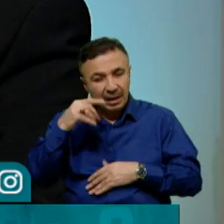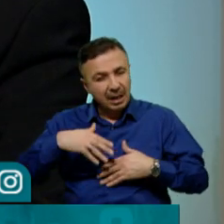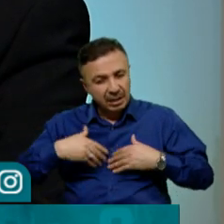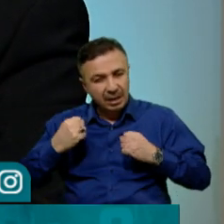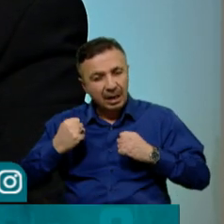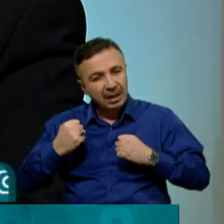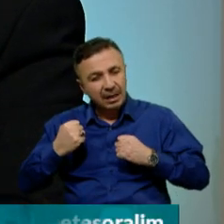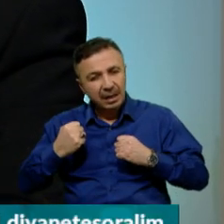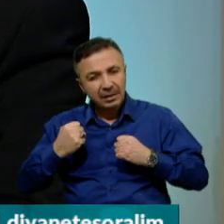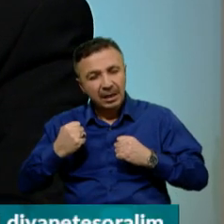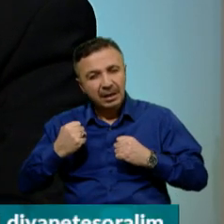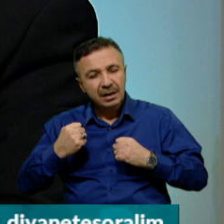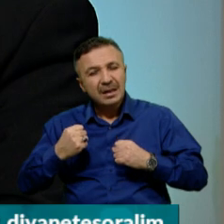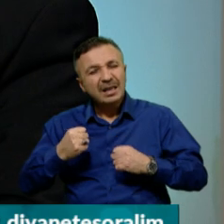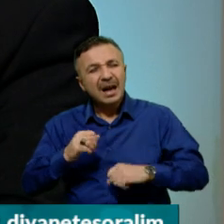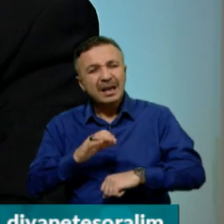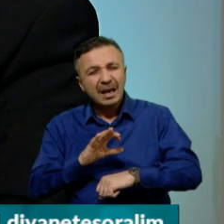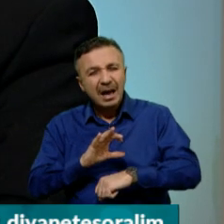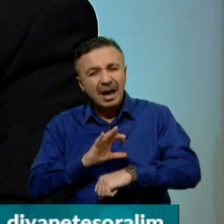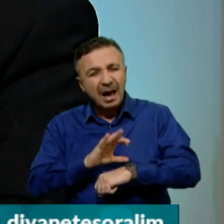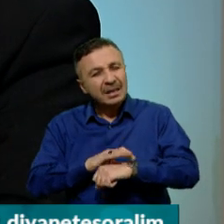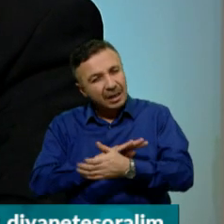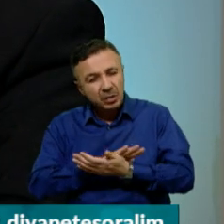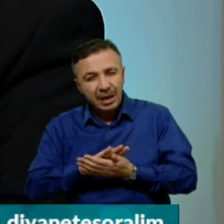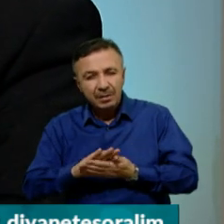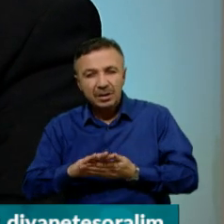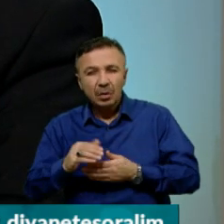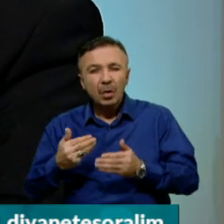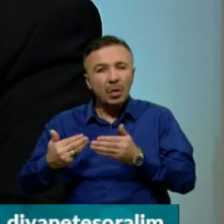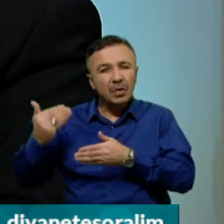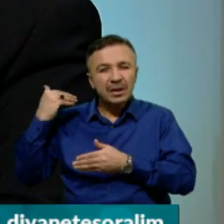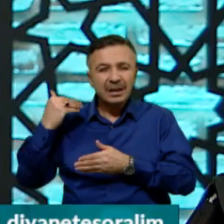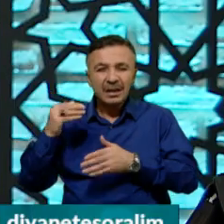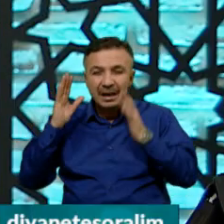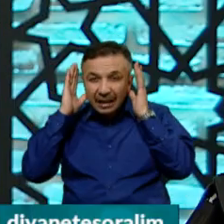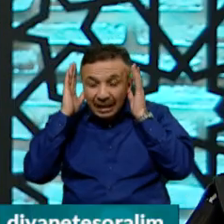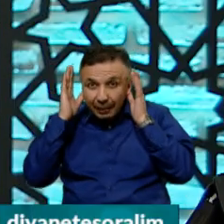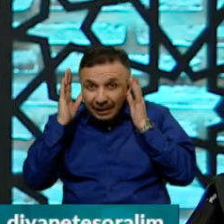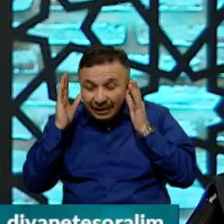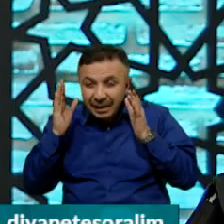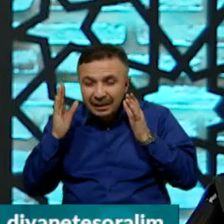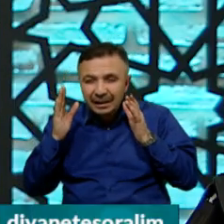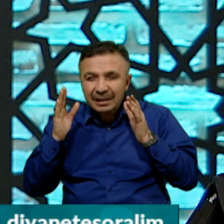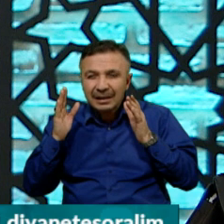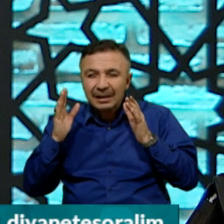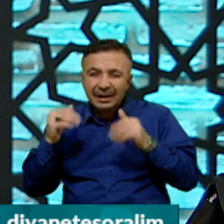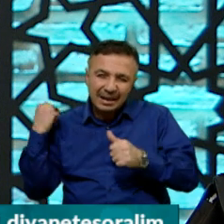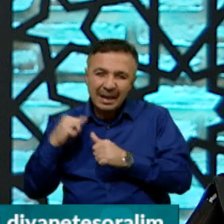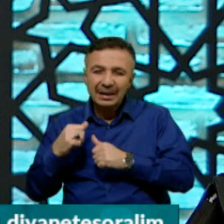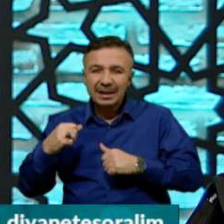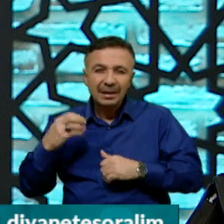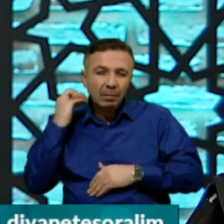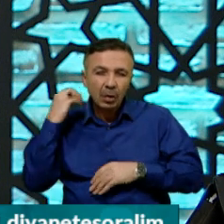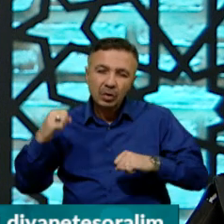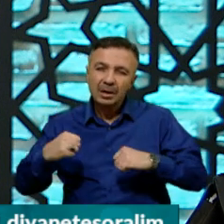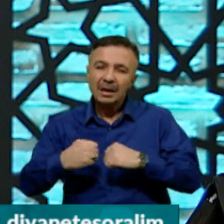anlıyoruz o namazlarını kazansın zaten kısa bir süredir Allah'ın izni inşallah Peki hocam Teşekkür ederiz bir